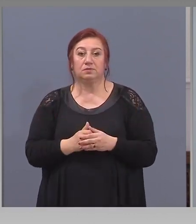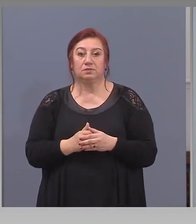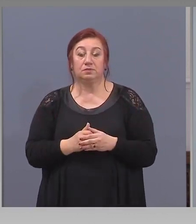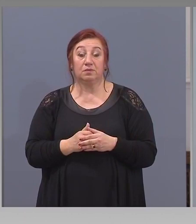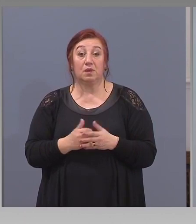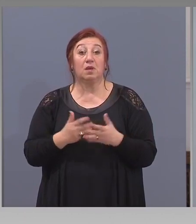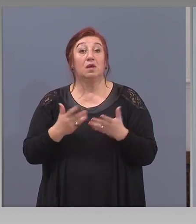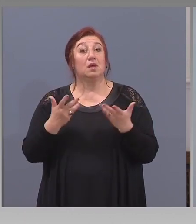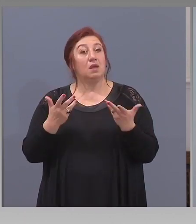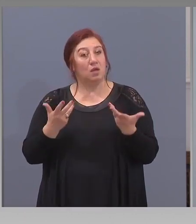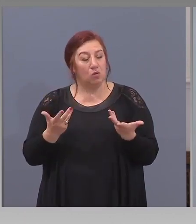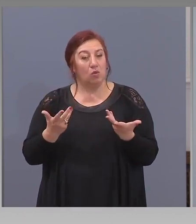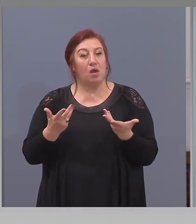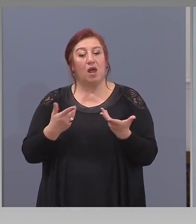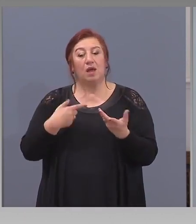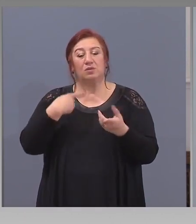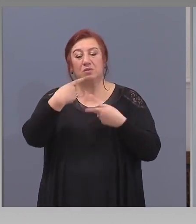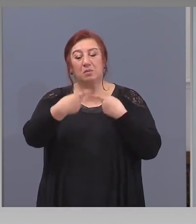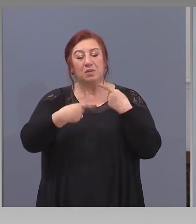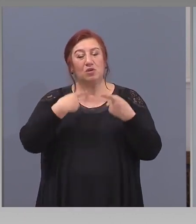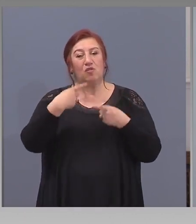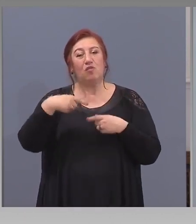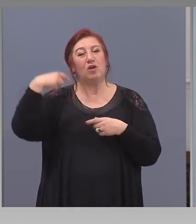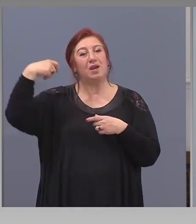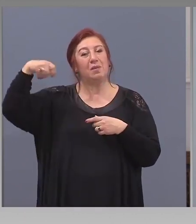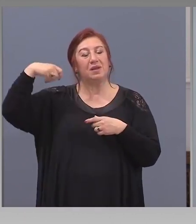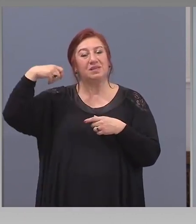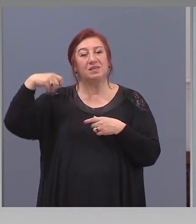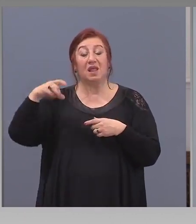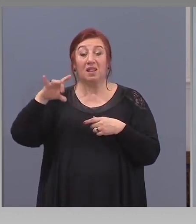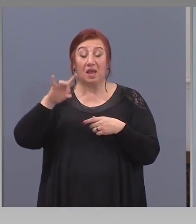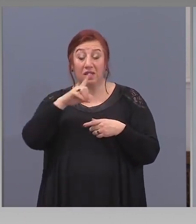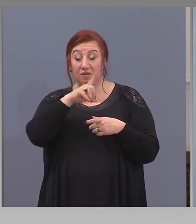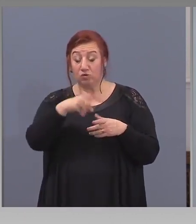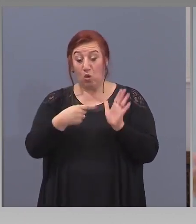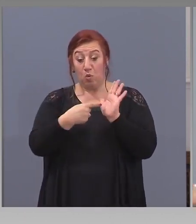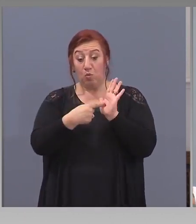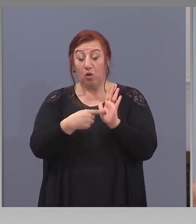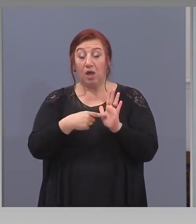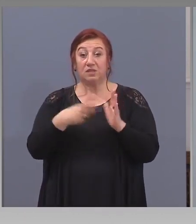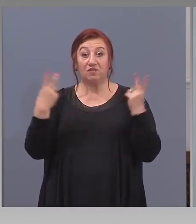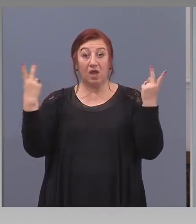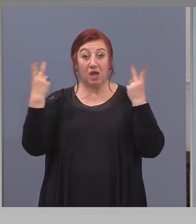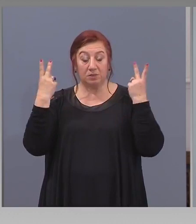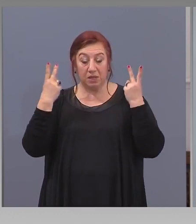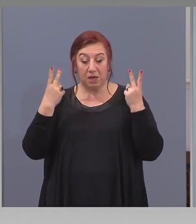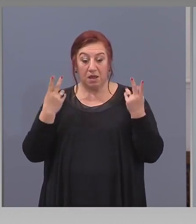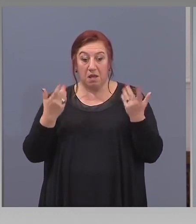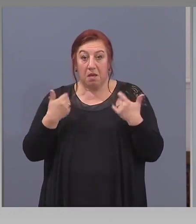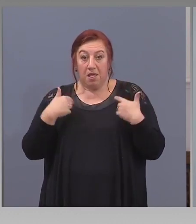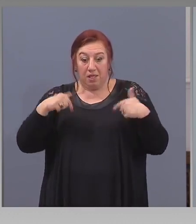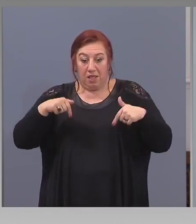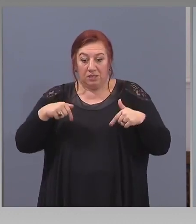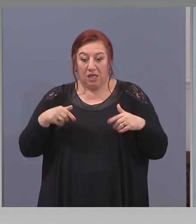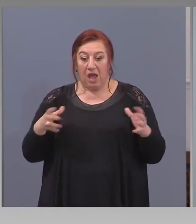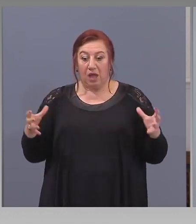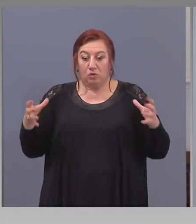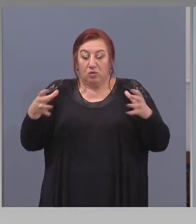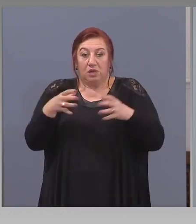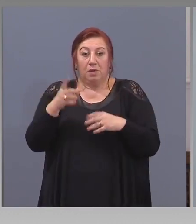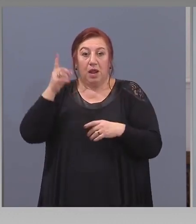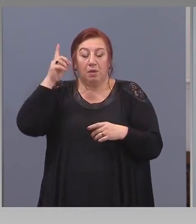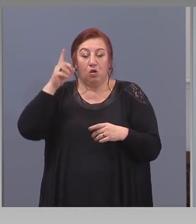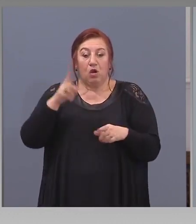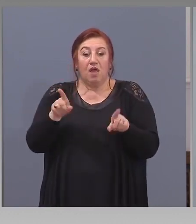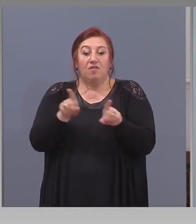И когато сме си говорили с президента Радев, той е проявявал цялото разбиране и ние просто всякът се събрахме горе, все едно не сме говорили със